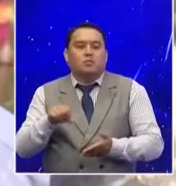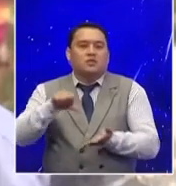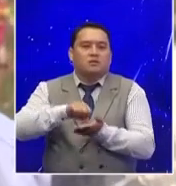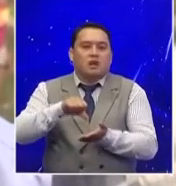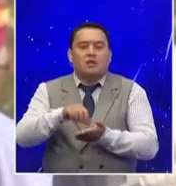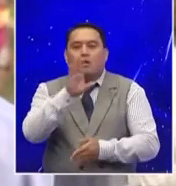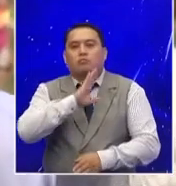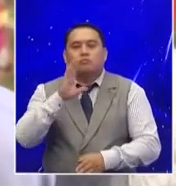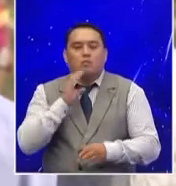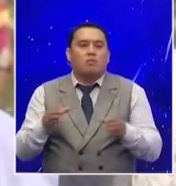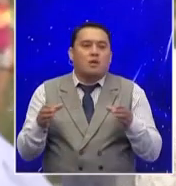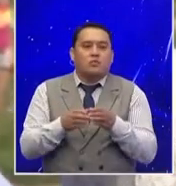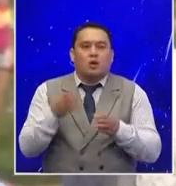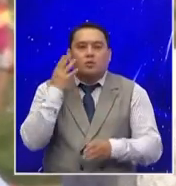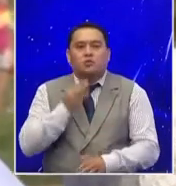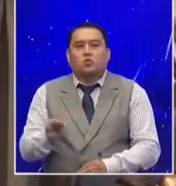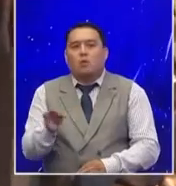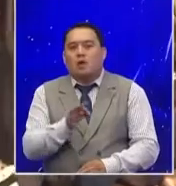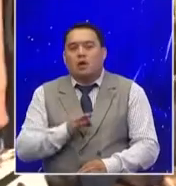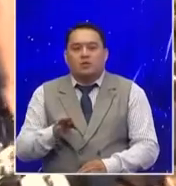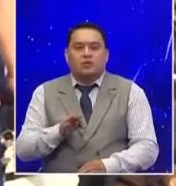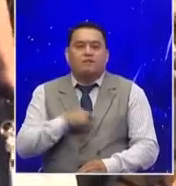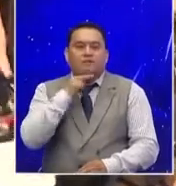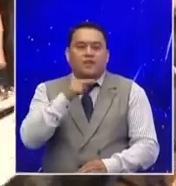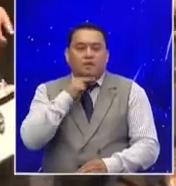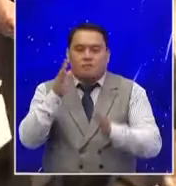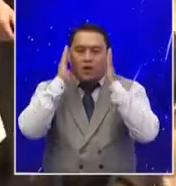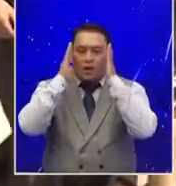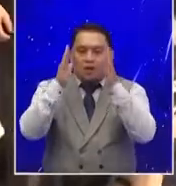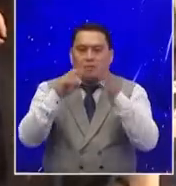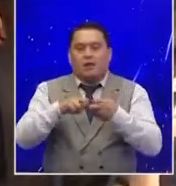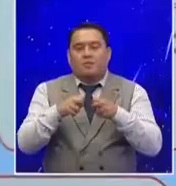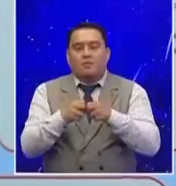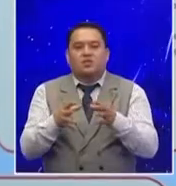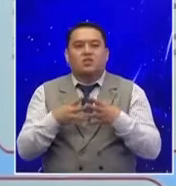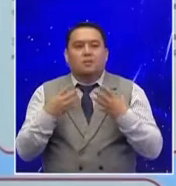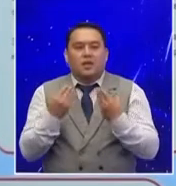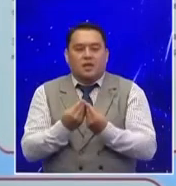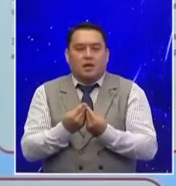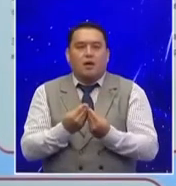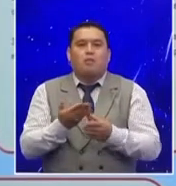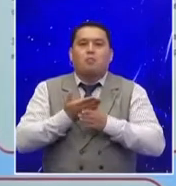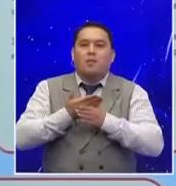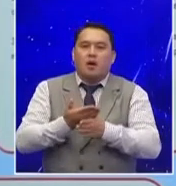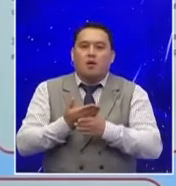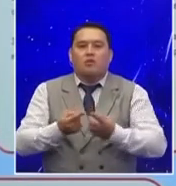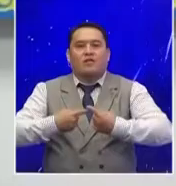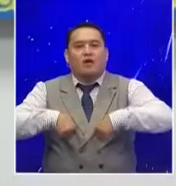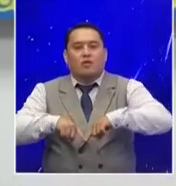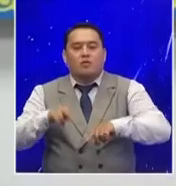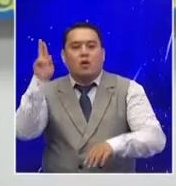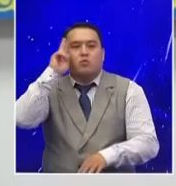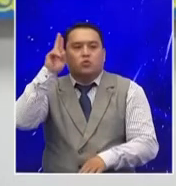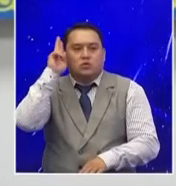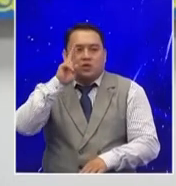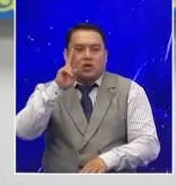Советов матерей во всех регионах Алматинской области не оставляют без внимания и другие проблемы семей. Женщины помогают в организации дистанционного